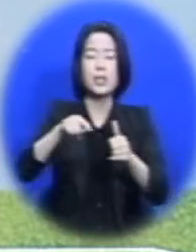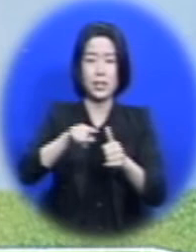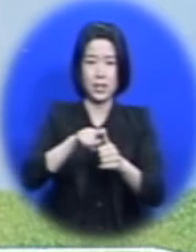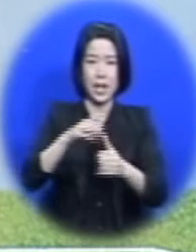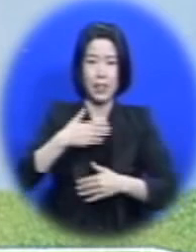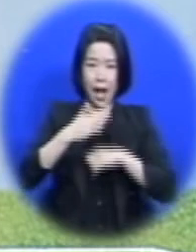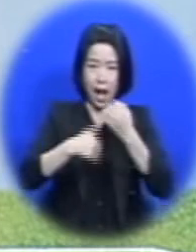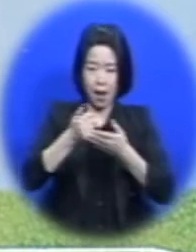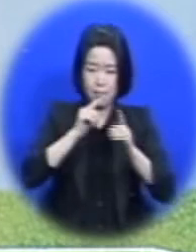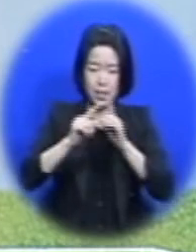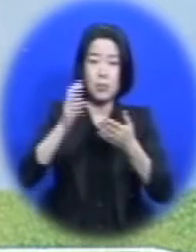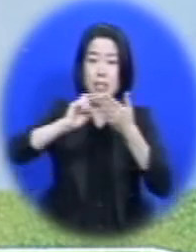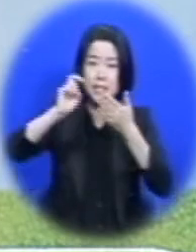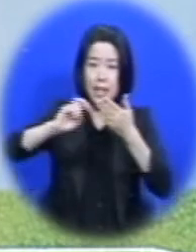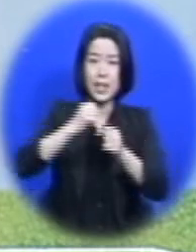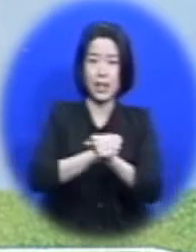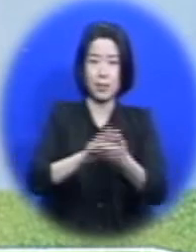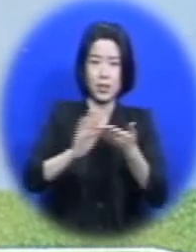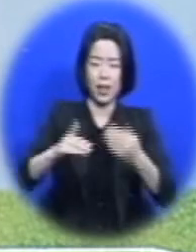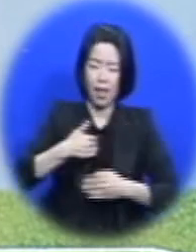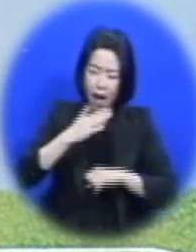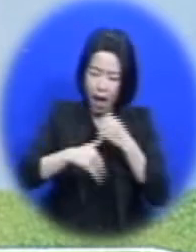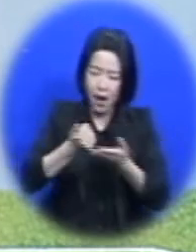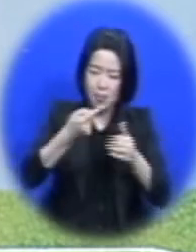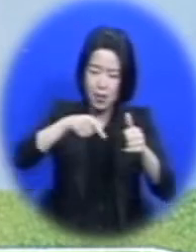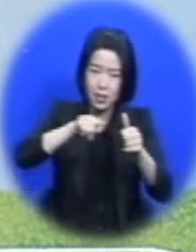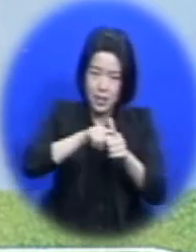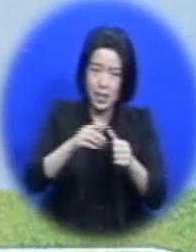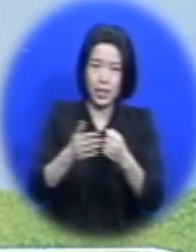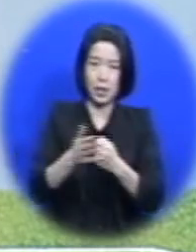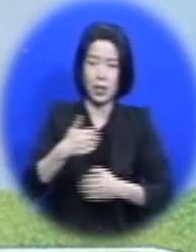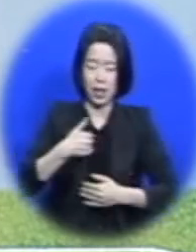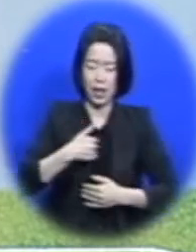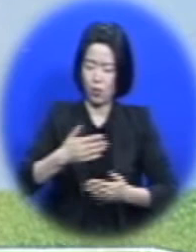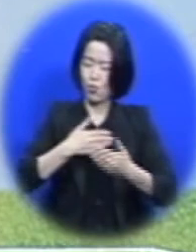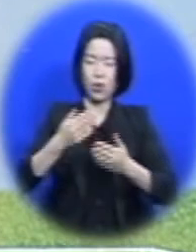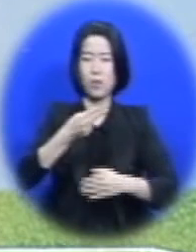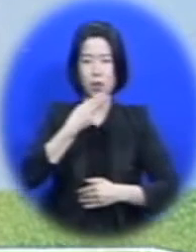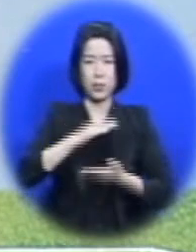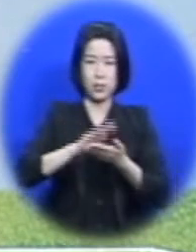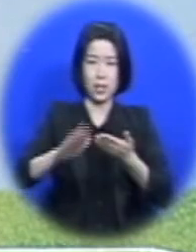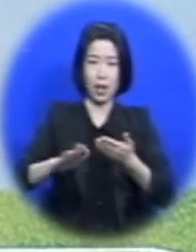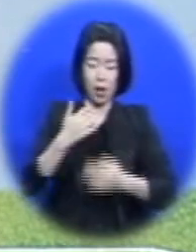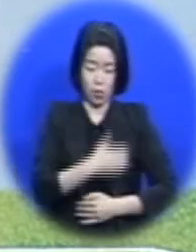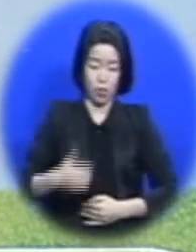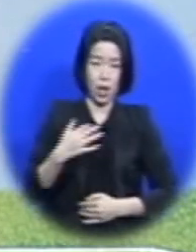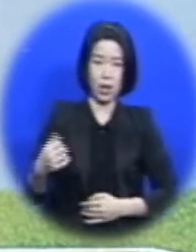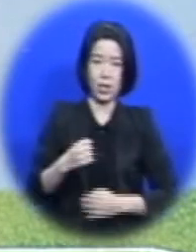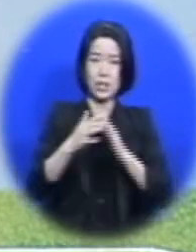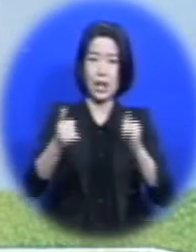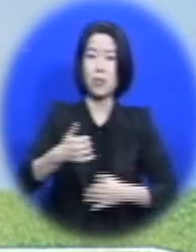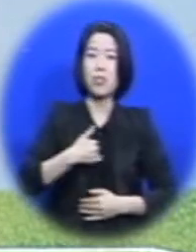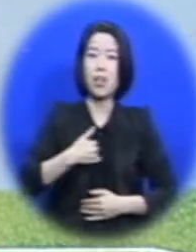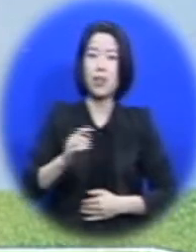하나님의 말씀만 찬양합니다 내가 하나님만 의지 아니 나에게는 두려움이 없습니다 육질을 가진 사람이